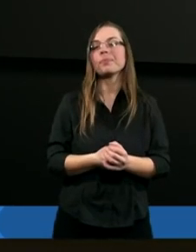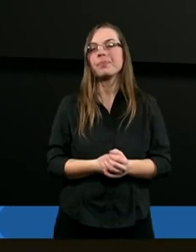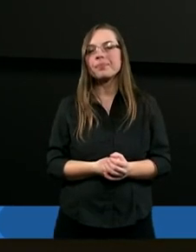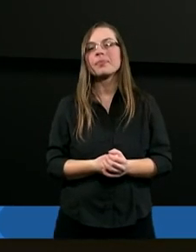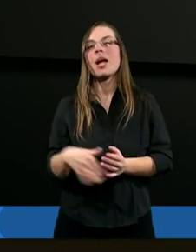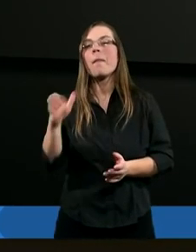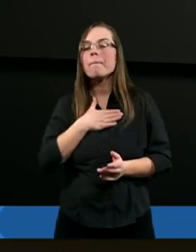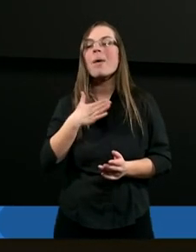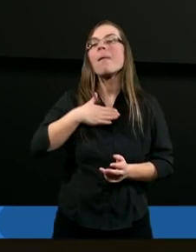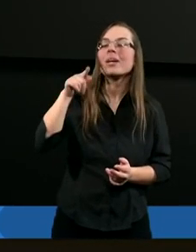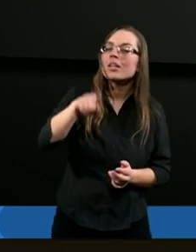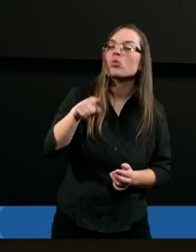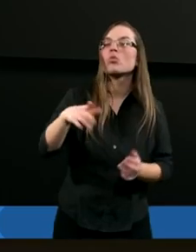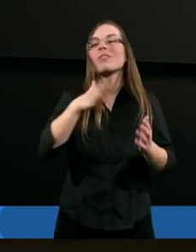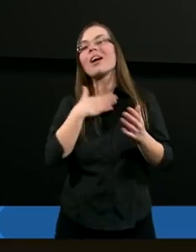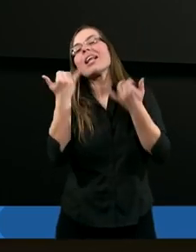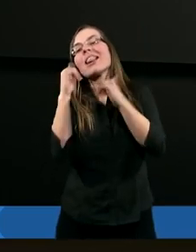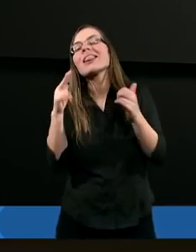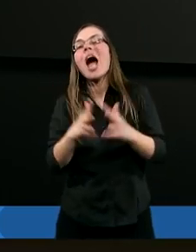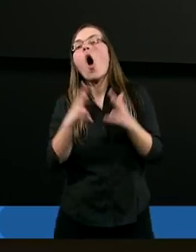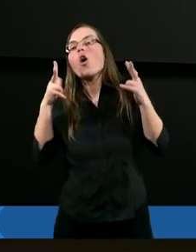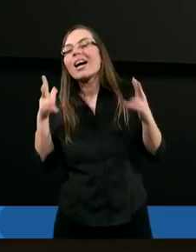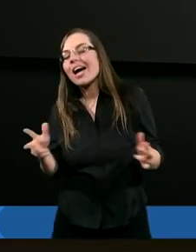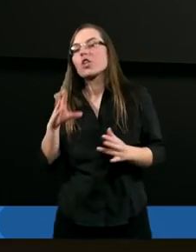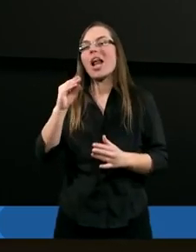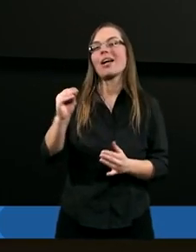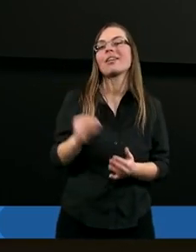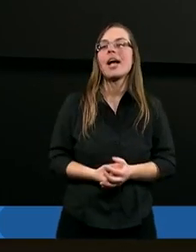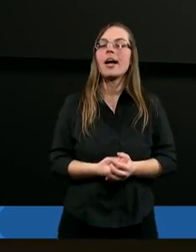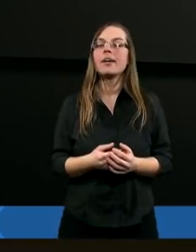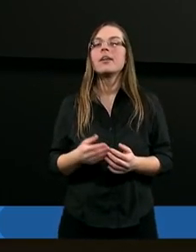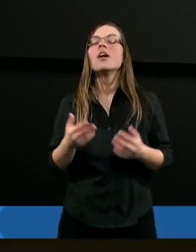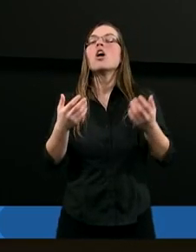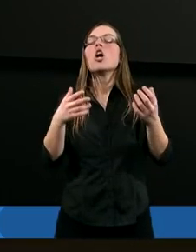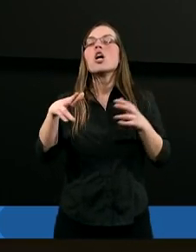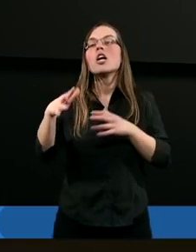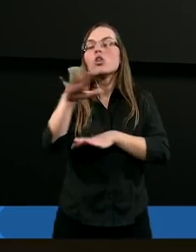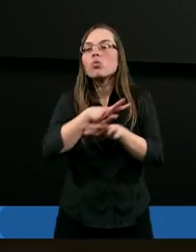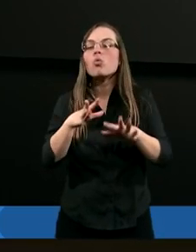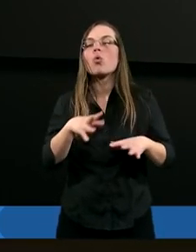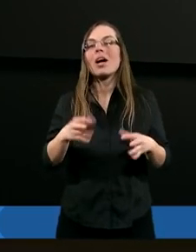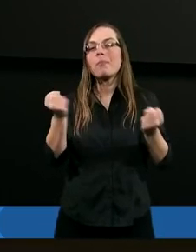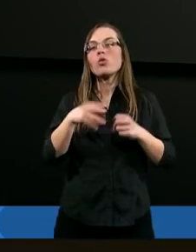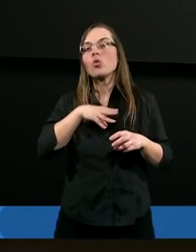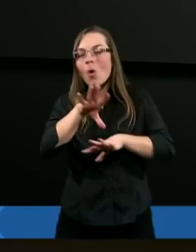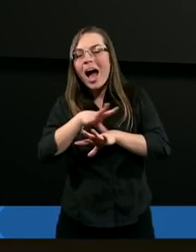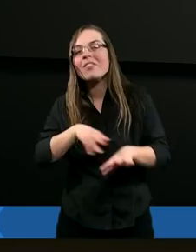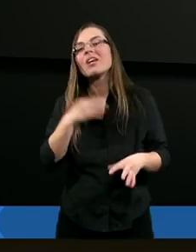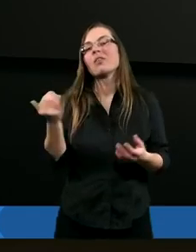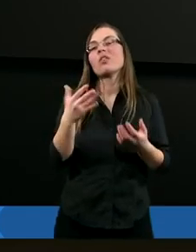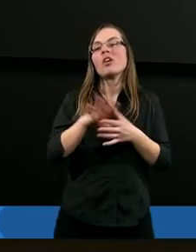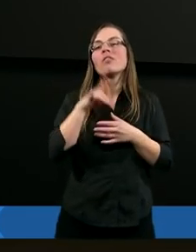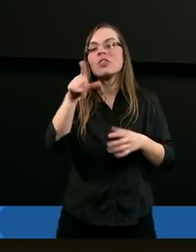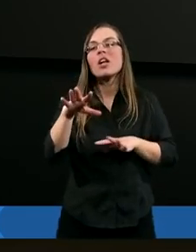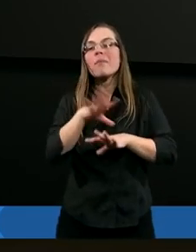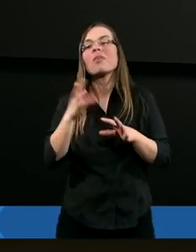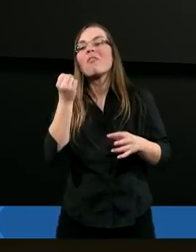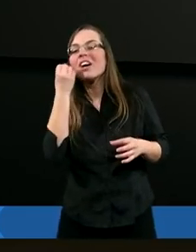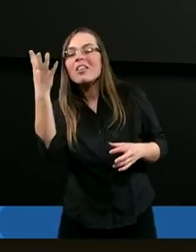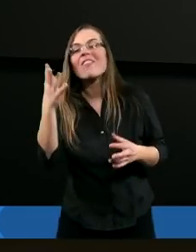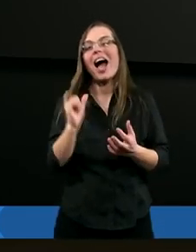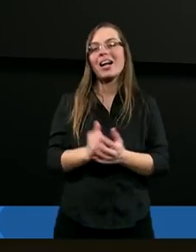Więc mamy tutaj też takie inne określenie. Mieć Ducha Świętego. Nie będziemy już tych wszystkich